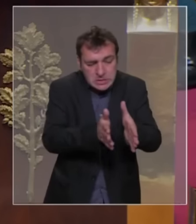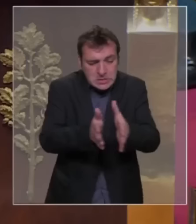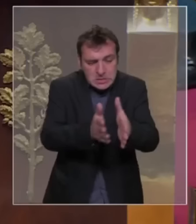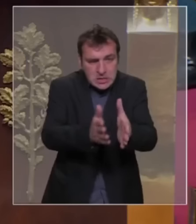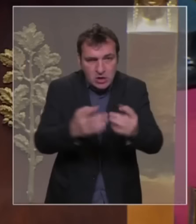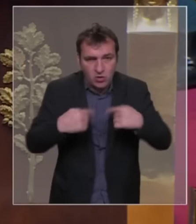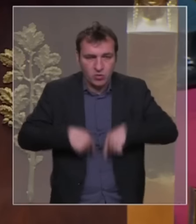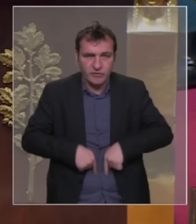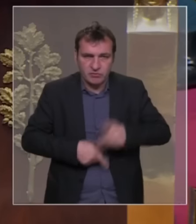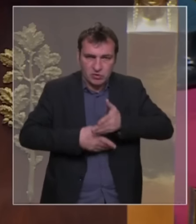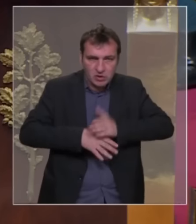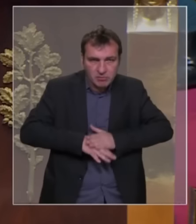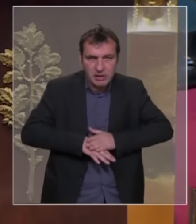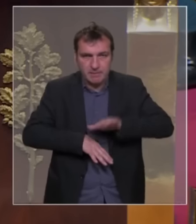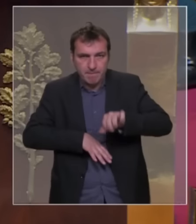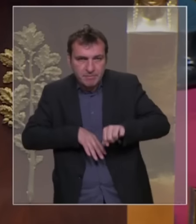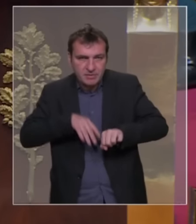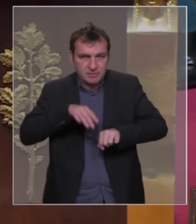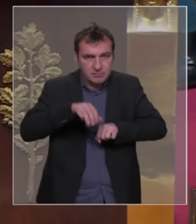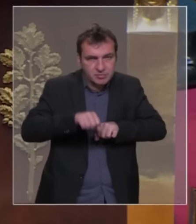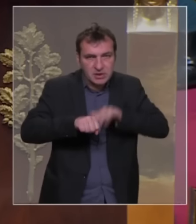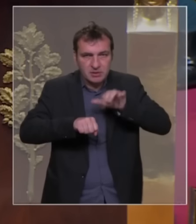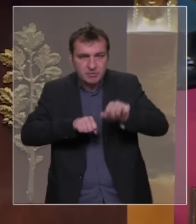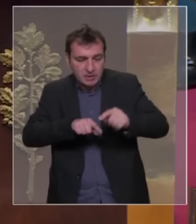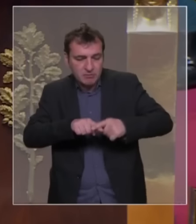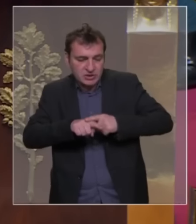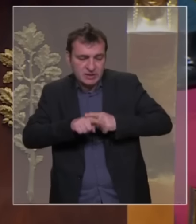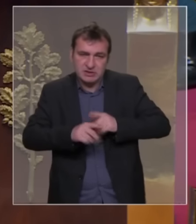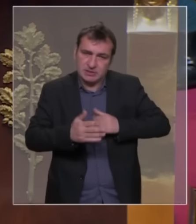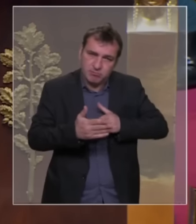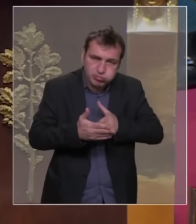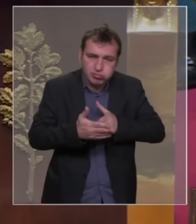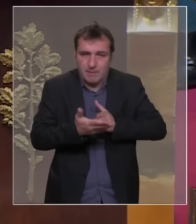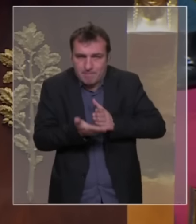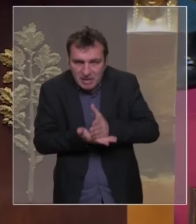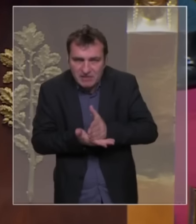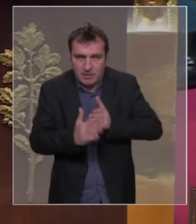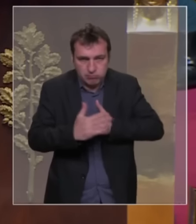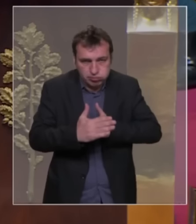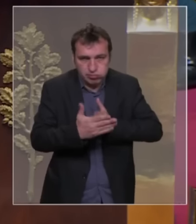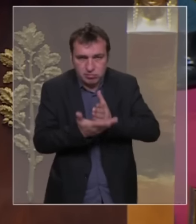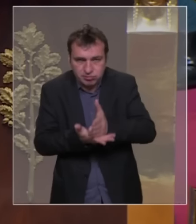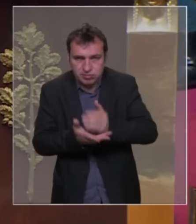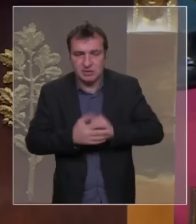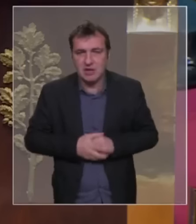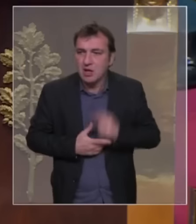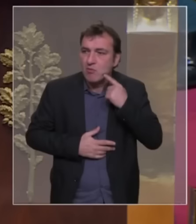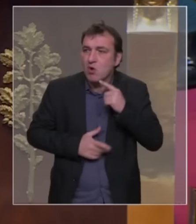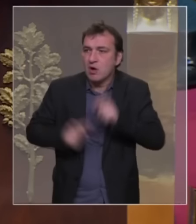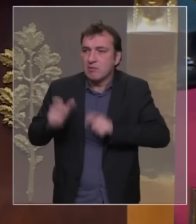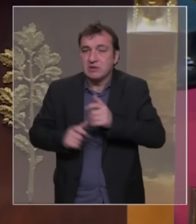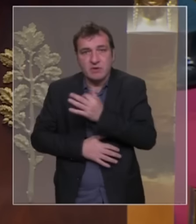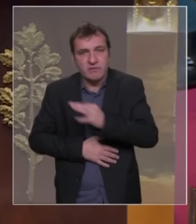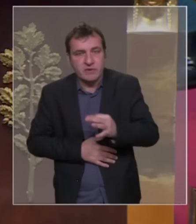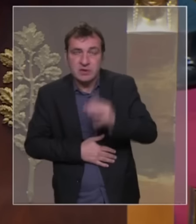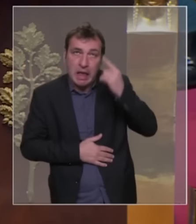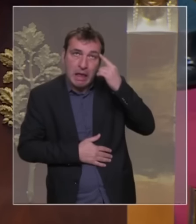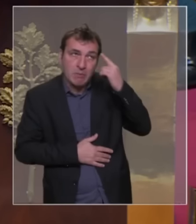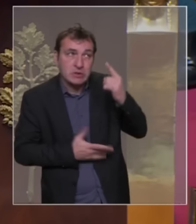prêt à gravir un à un les obstacles et à s'efforcer de répondre aux préoccupations des Français. Mesdames et